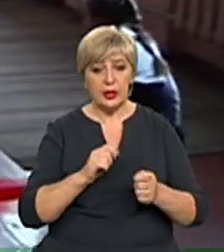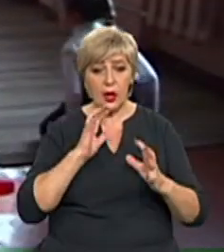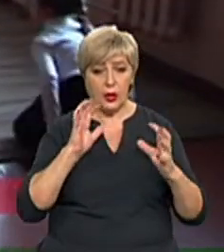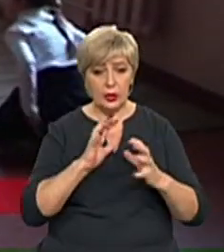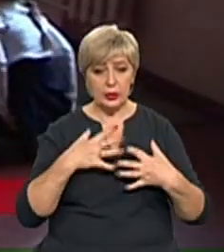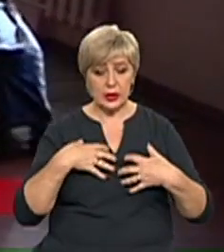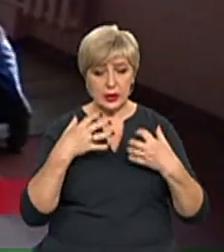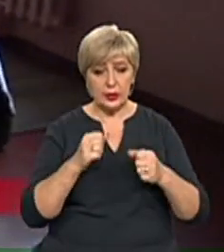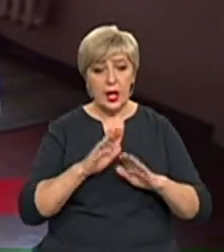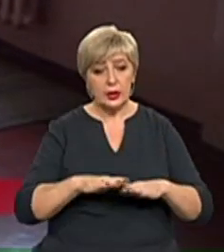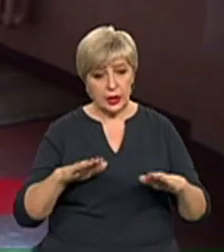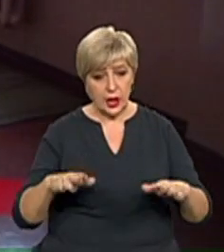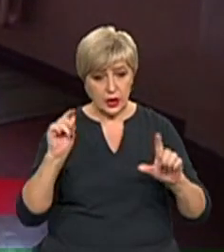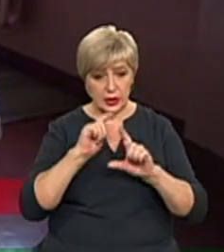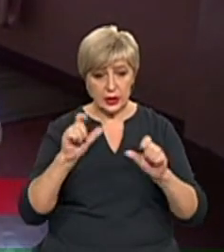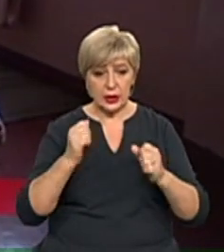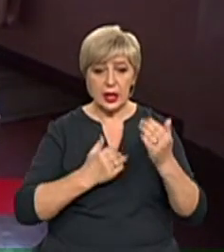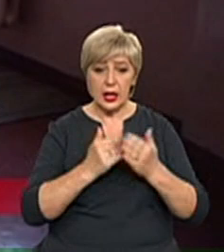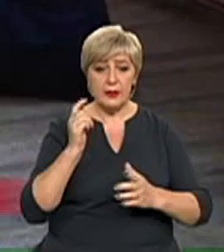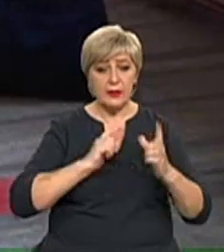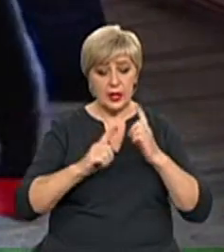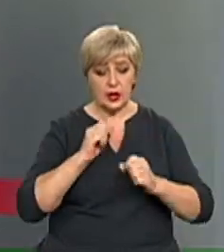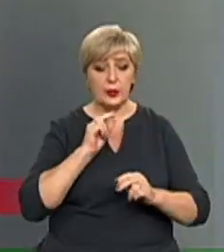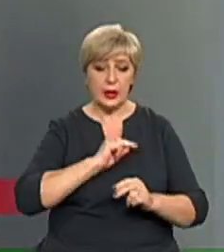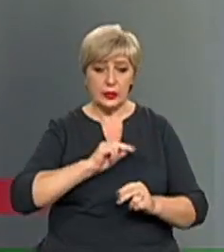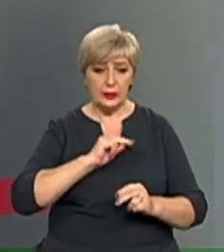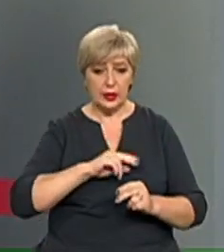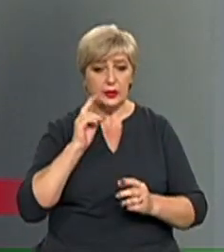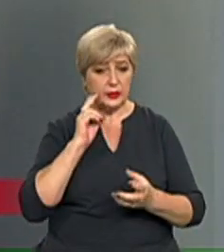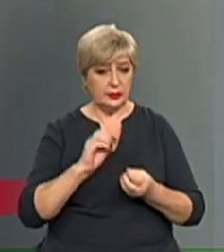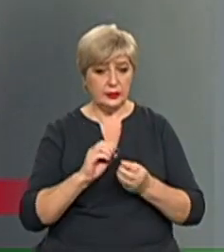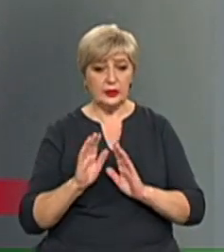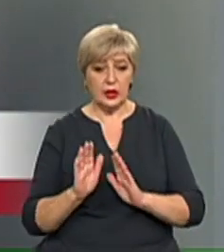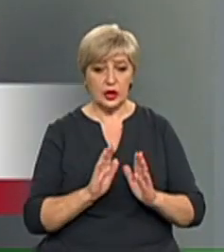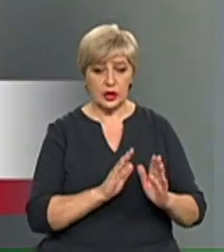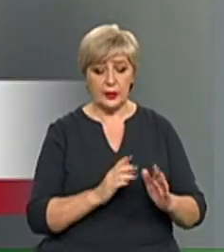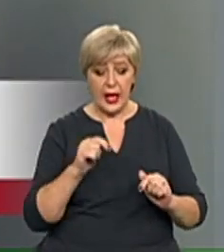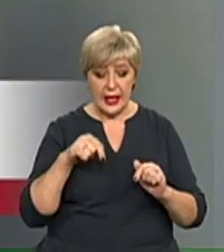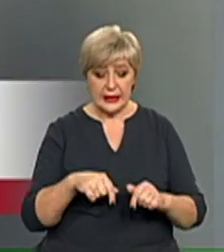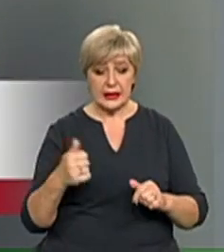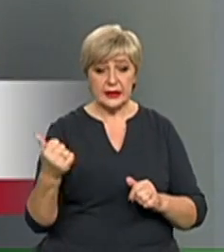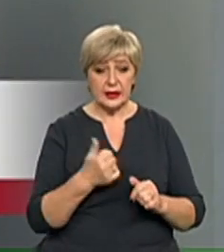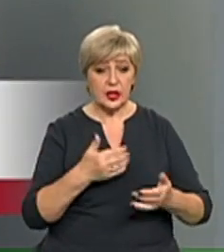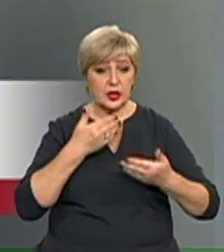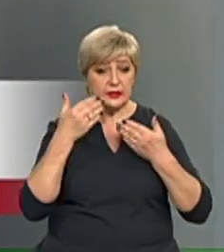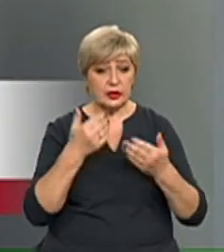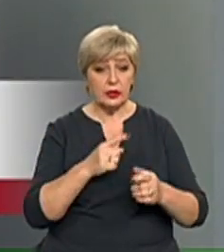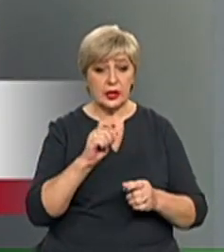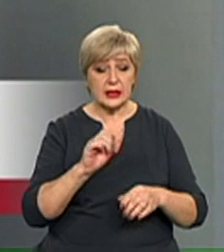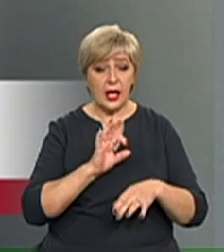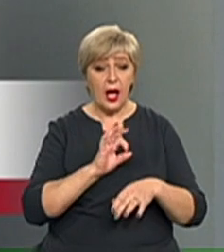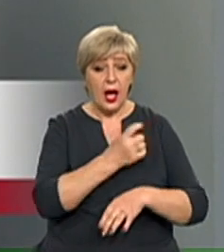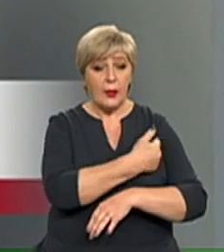Дитячі садки та виші працюватимуть у звичному режимі. За цей тиждень звернулося за медичною допомогою